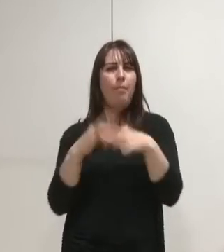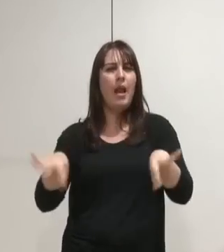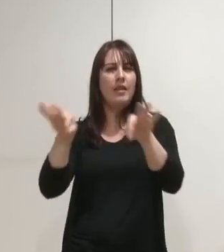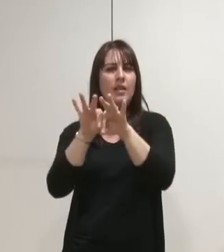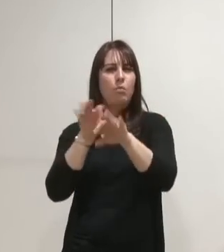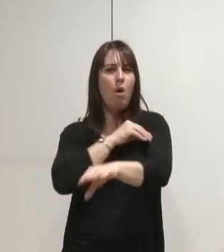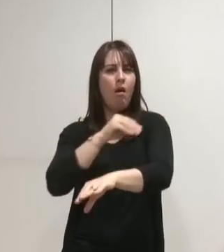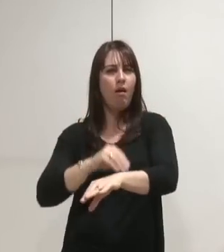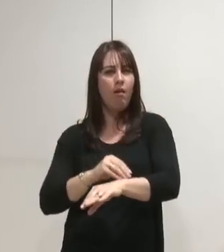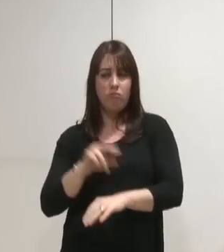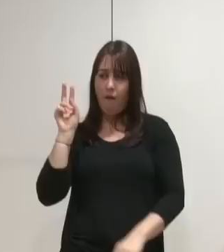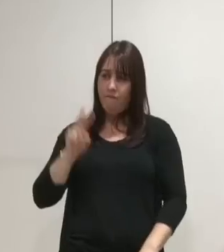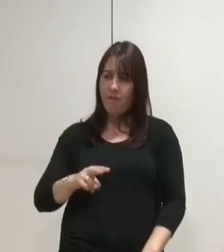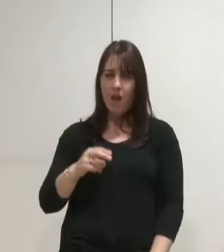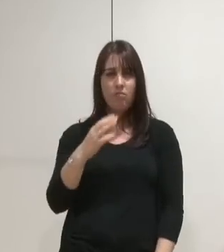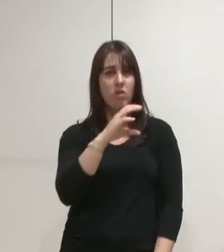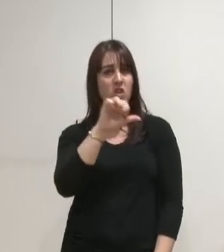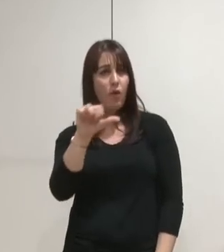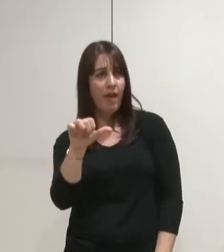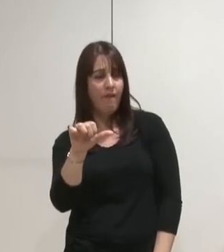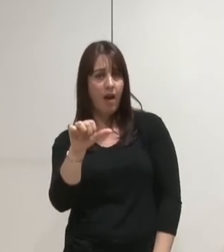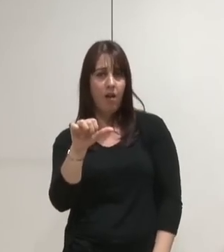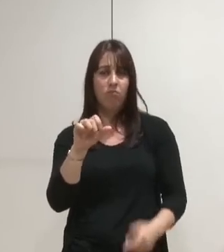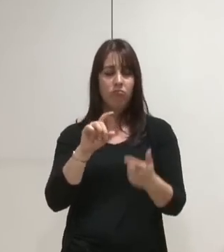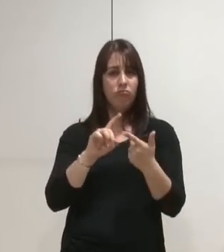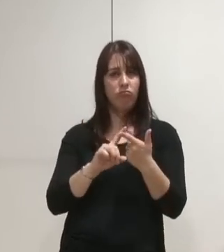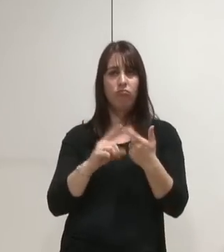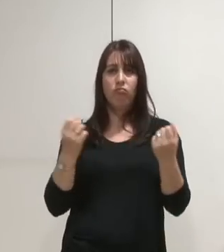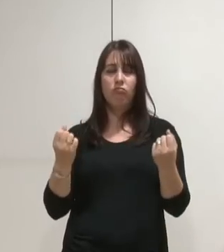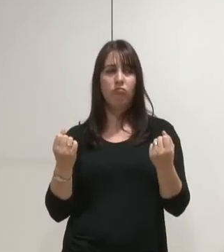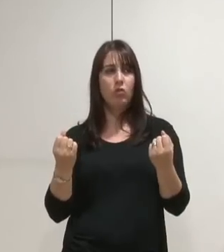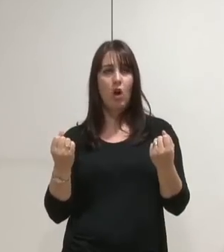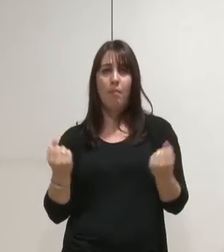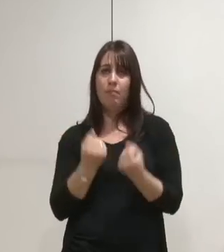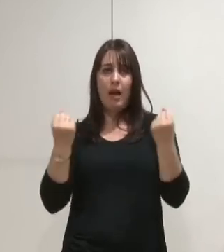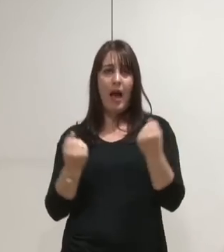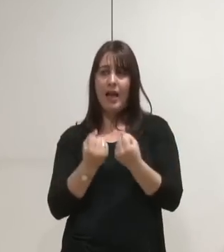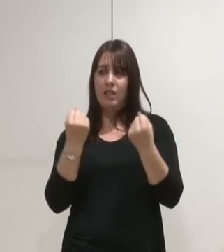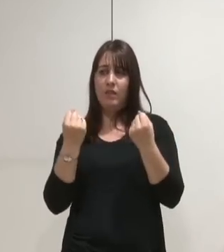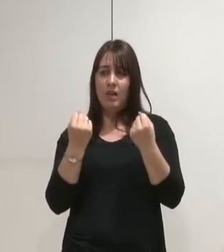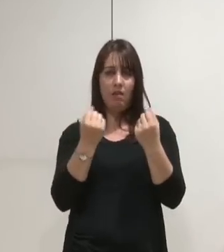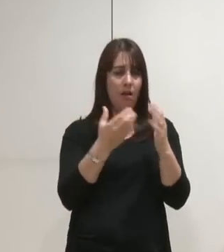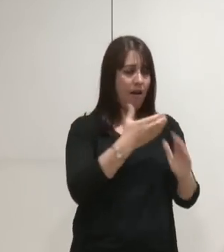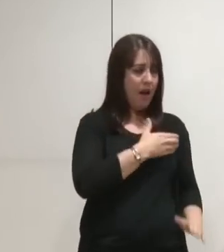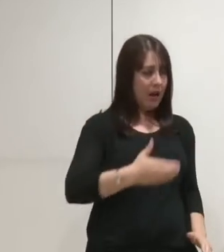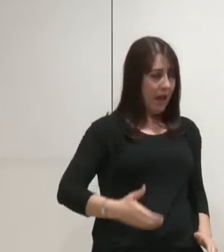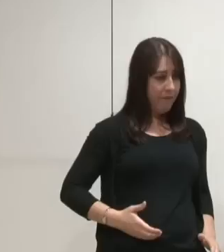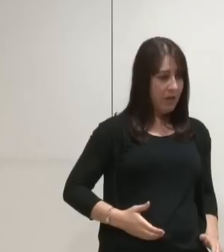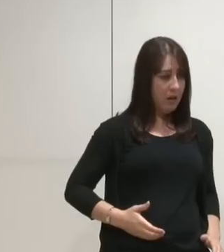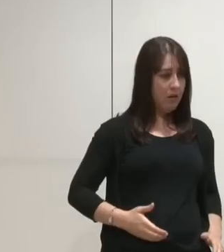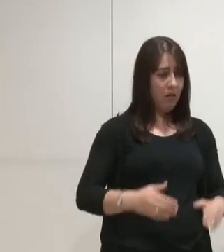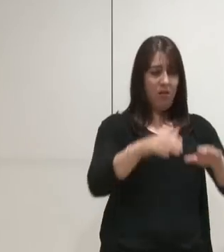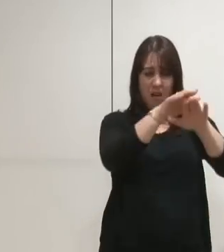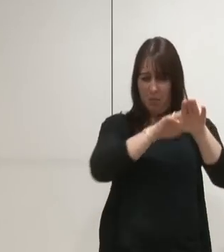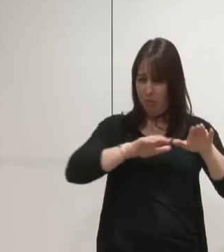réelle un chiffre d'affair une activité distincte de tout ce que fait la ville par